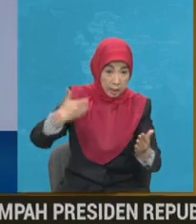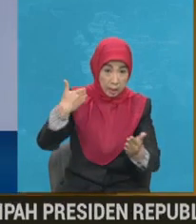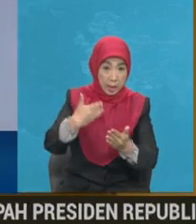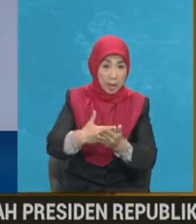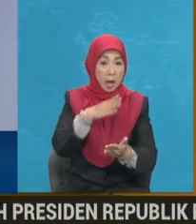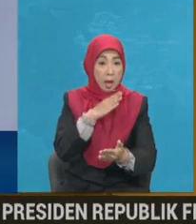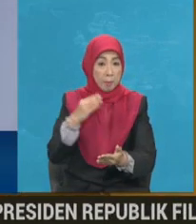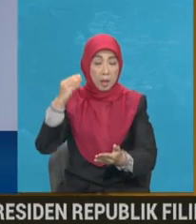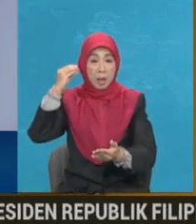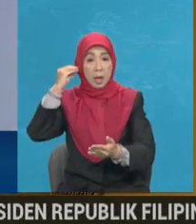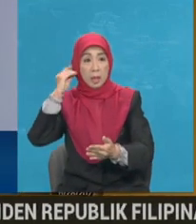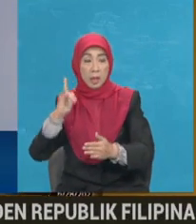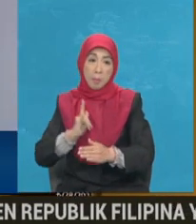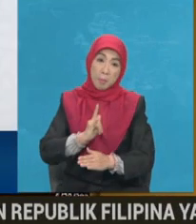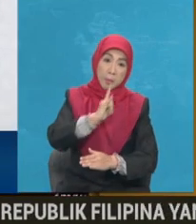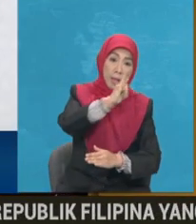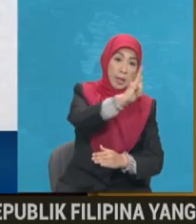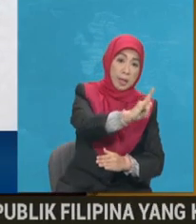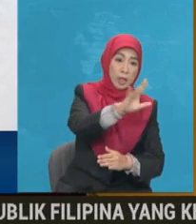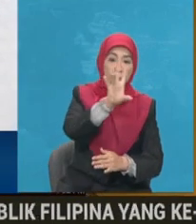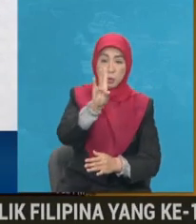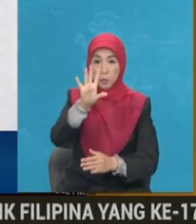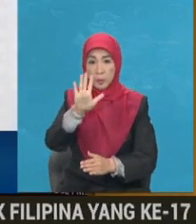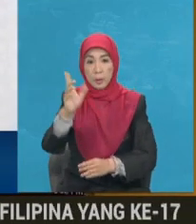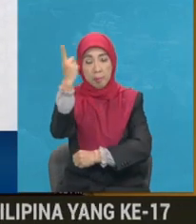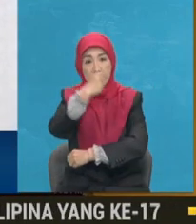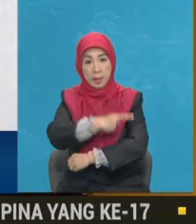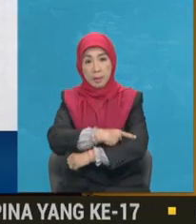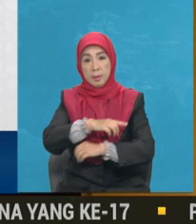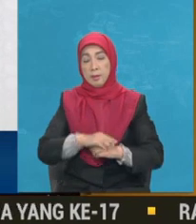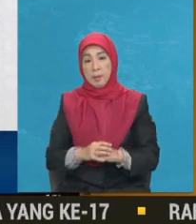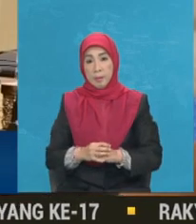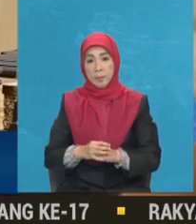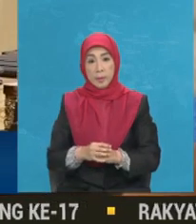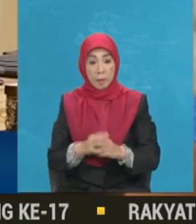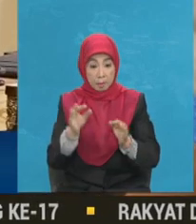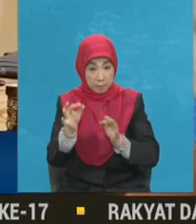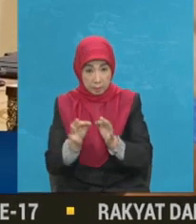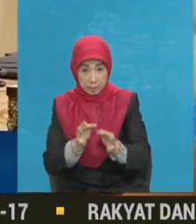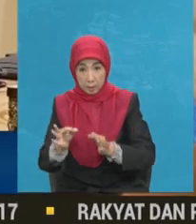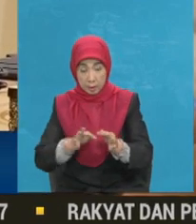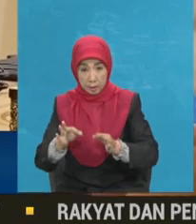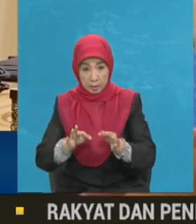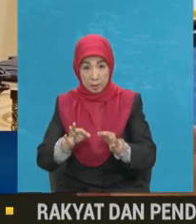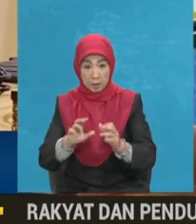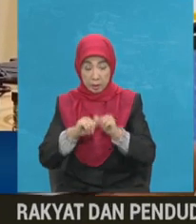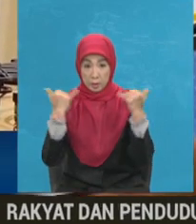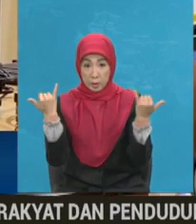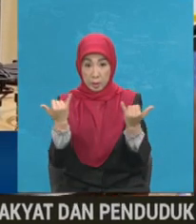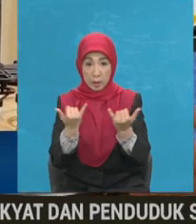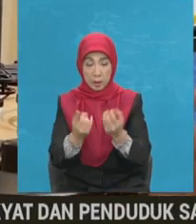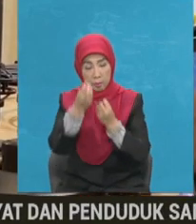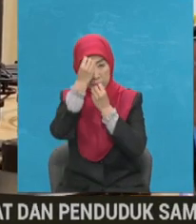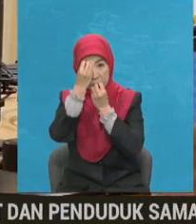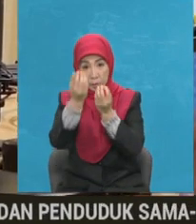atau sehingga tamat tempoh 75 hari dalam penyerangan tersebut juga pihak Serikat Oke Saudi